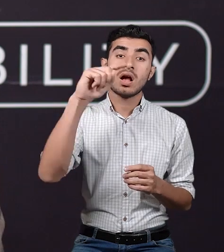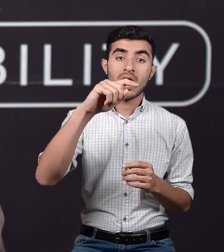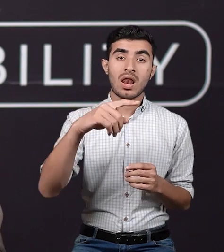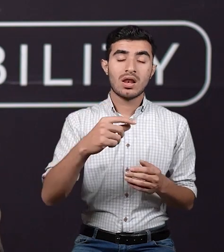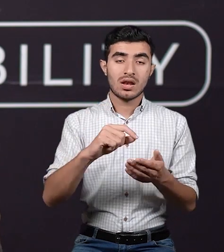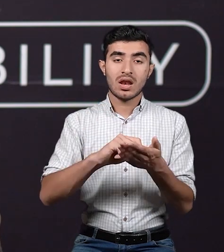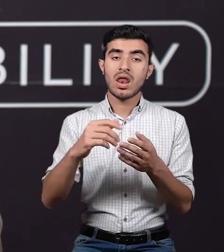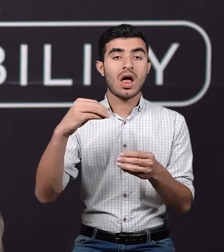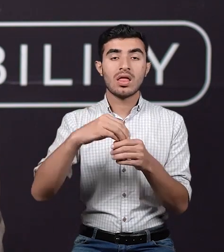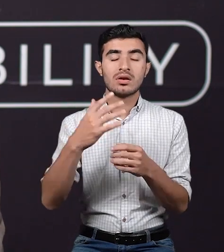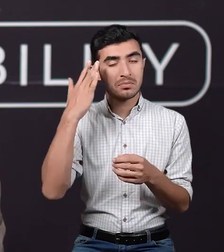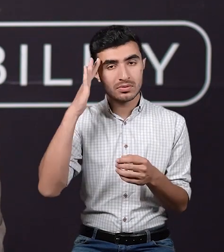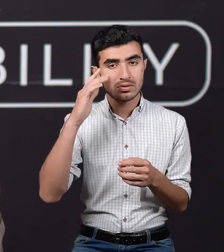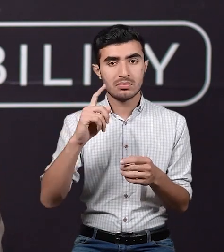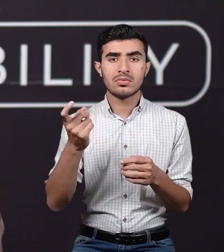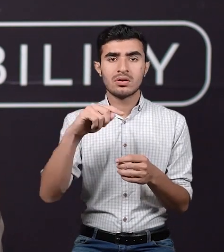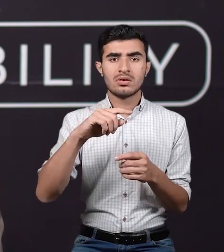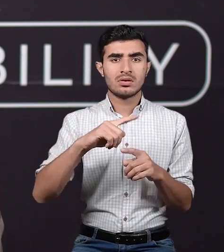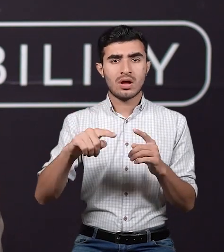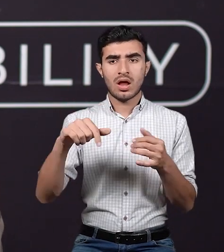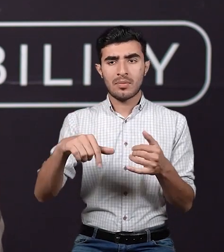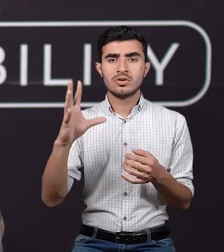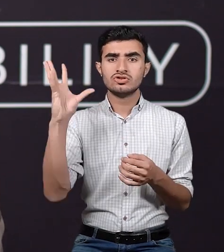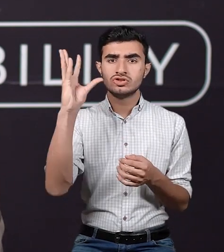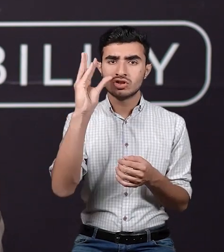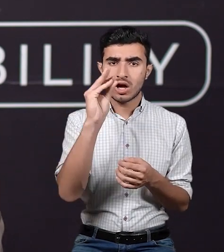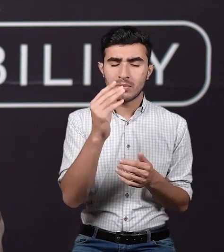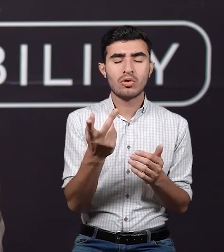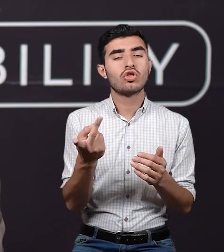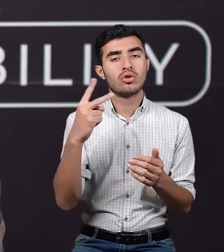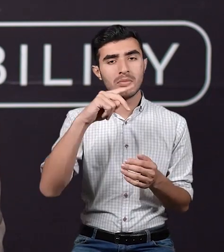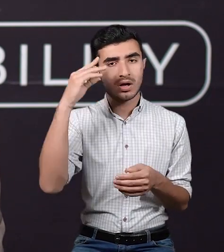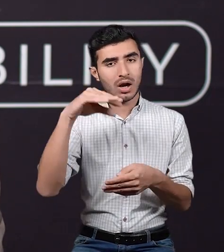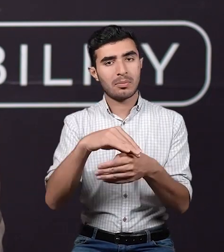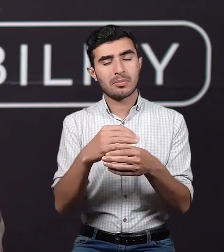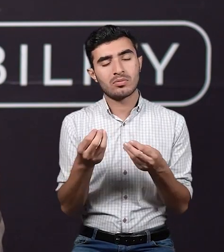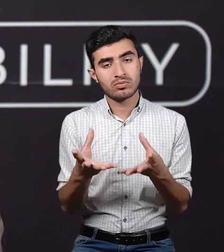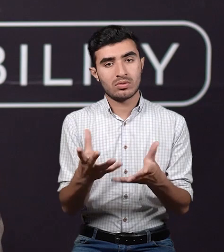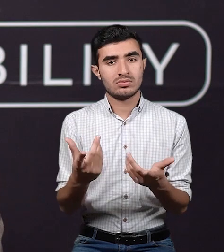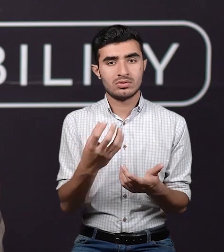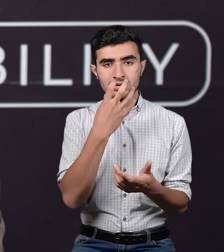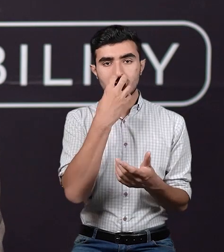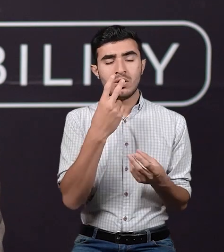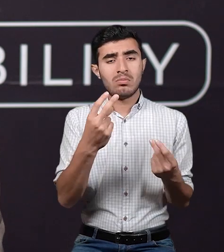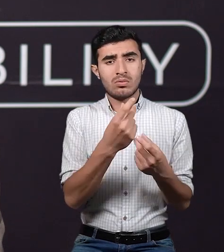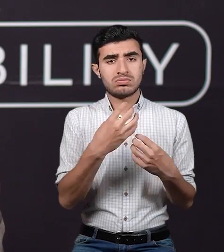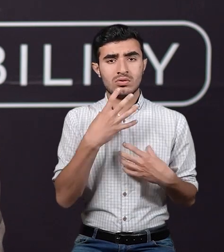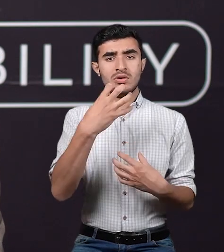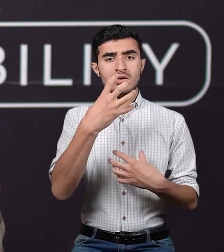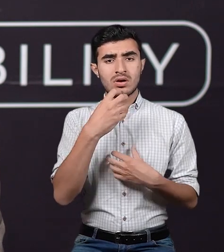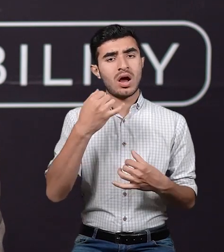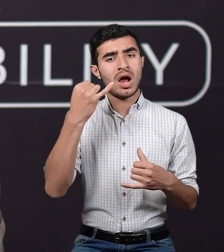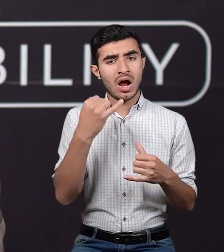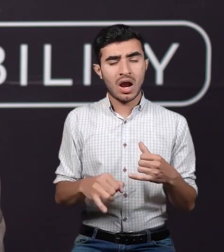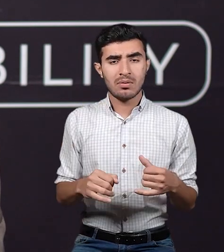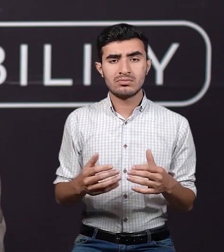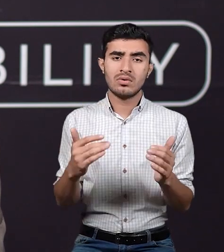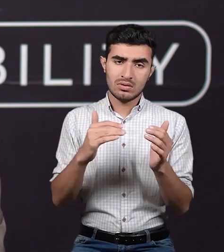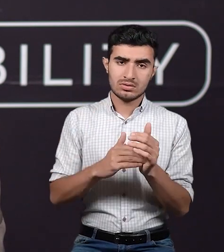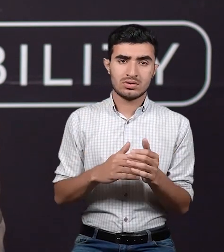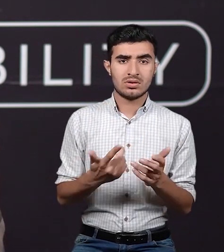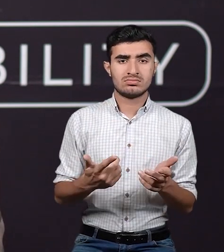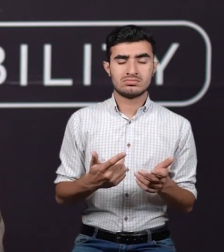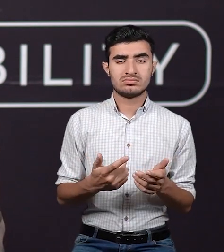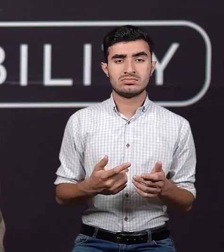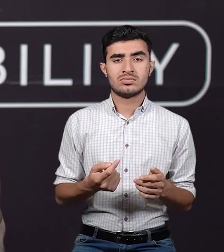ایک لمبی رات تھی۔ رات کو بوڑھے مریض کی طبیعت پھر سے خراب ہونے لگی، سانسیں پھر سے